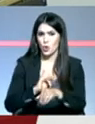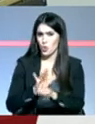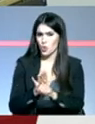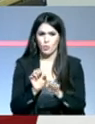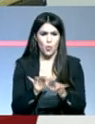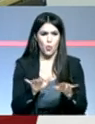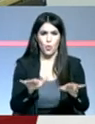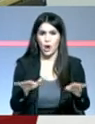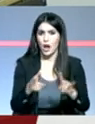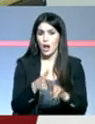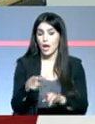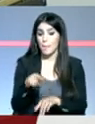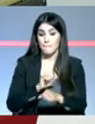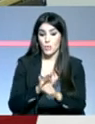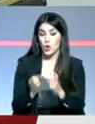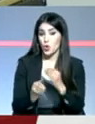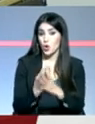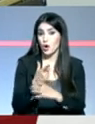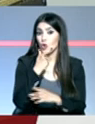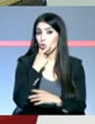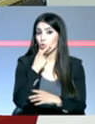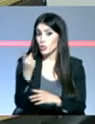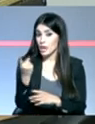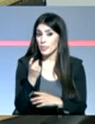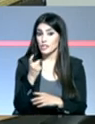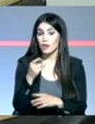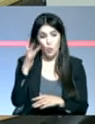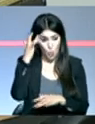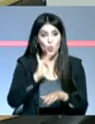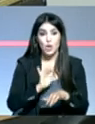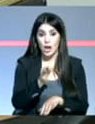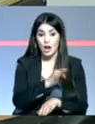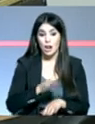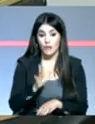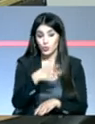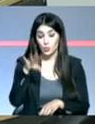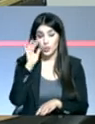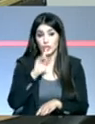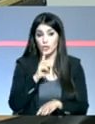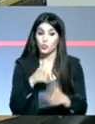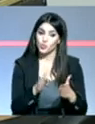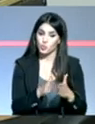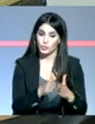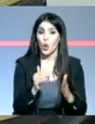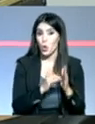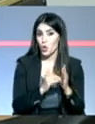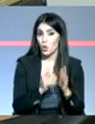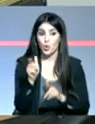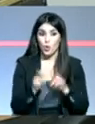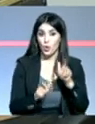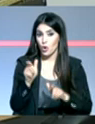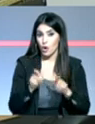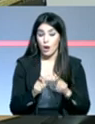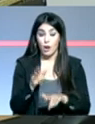وبانتشار الوباء، السلالة هذه 100% موجودة في تونس كاملة، وهذاك علاش نطلبوا إن شاء الله باش نزيدوا في